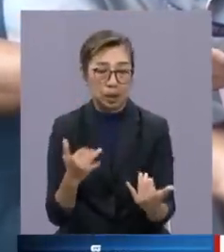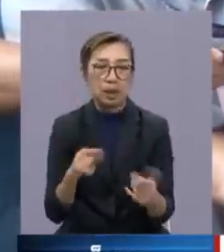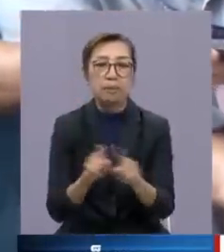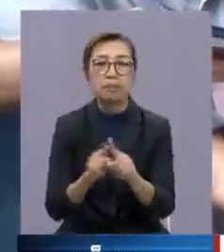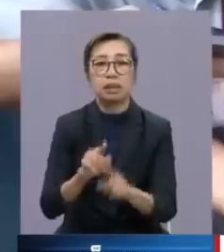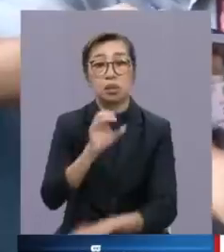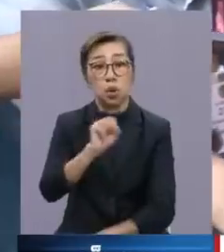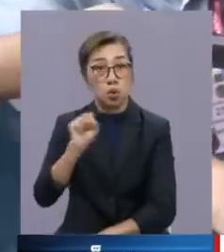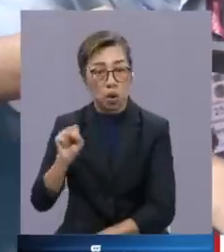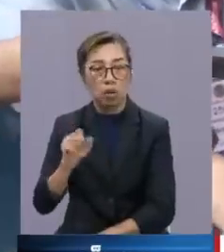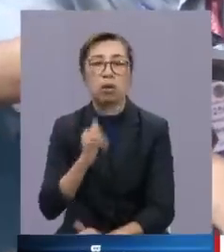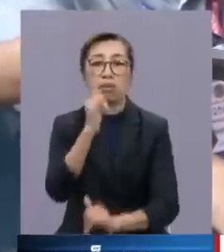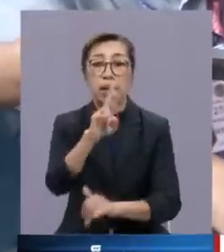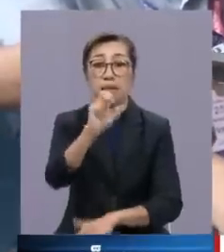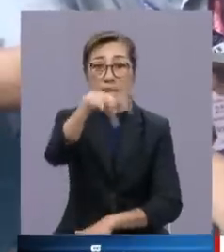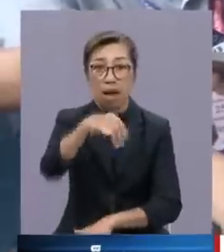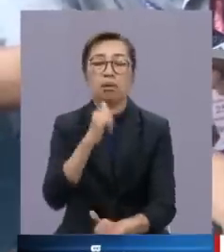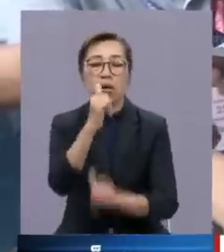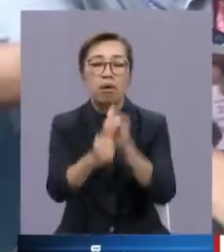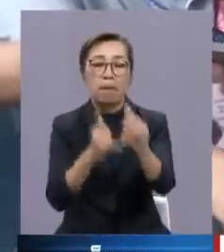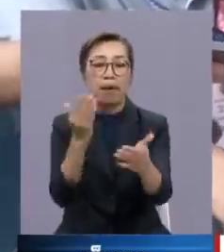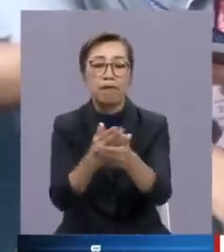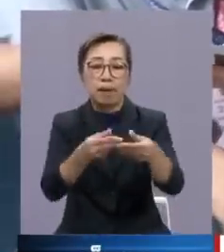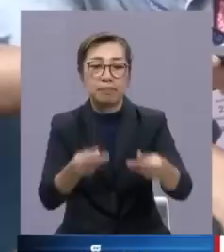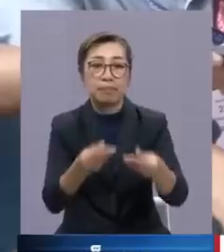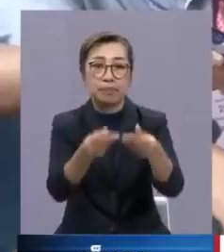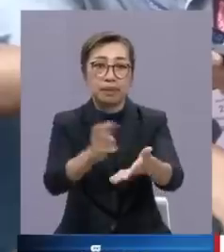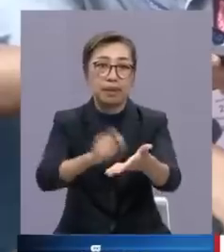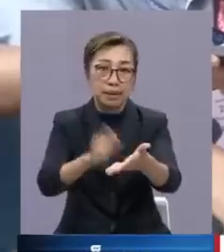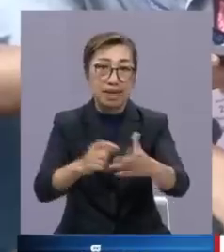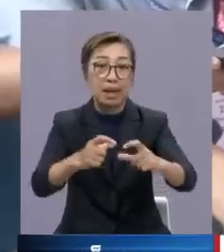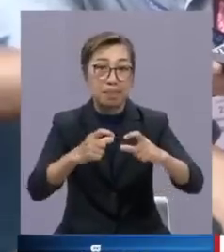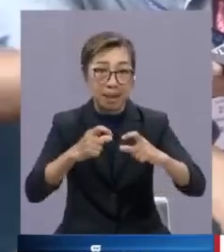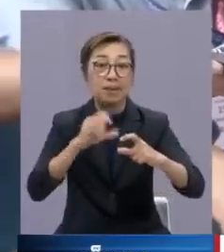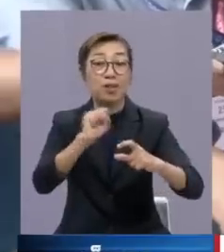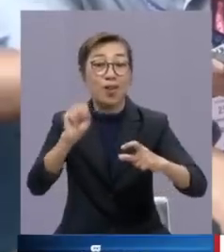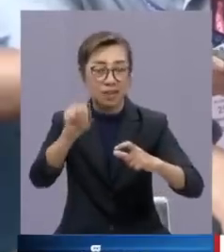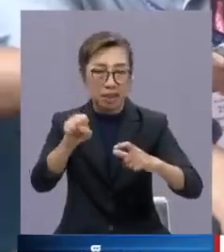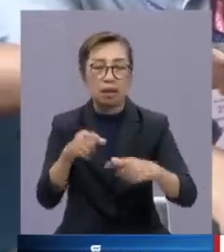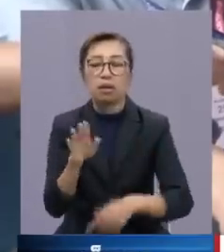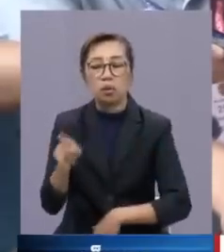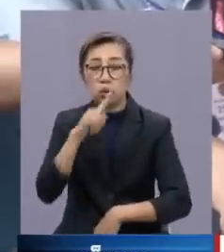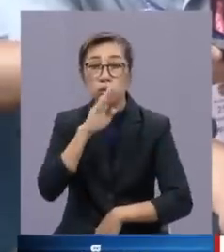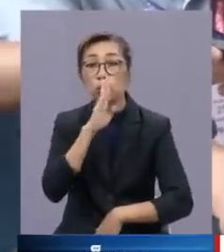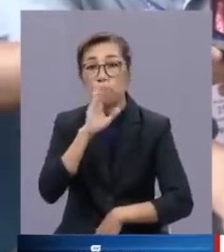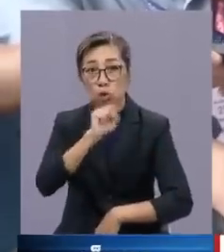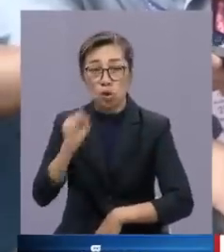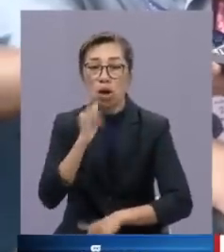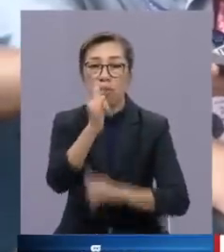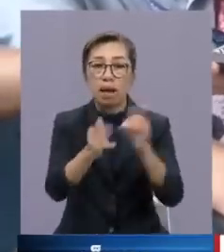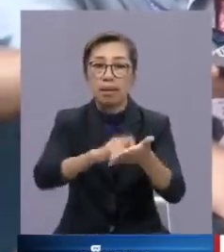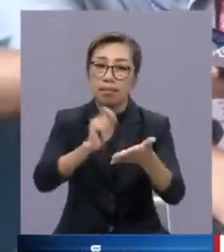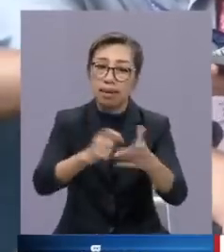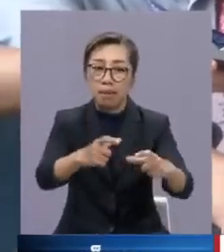านตัวของเหล่าบรรดาส.ส.กันอยู่ใช่ไหมครับทีนี้แนวทางหลังจากนี้เนี่ยคุณชินบอกว่าพอรายงานตัวเสร็จปุ๊บก็จะมีการ